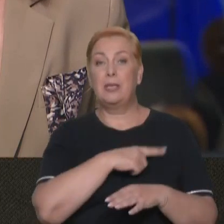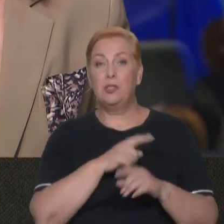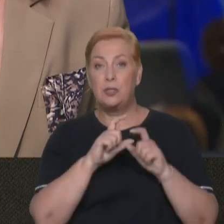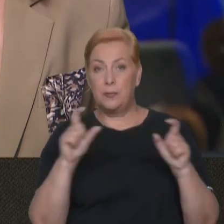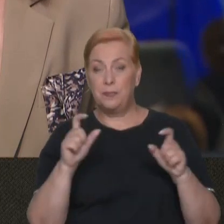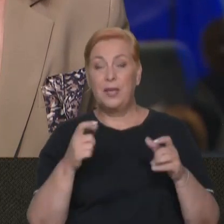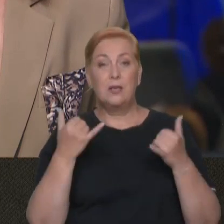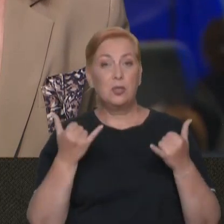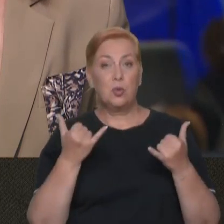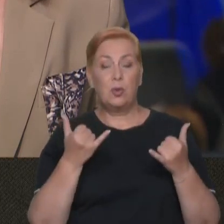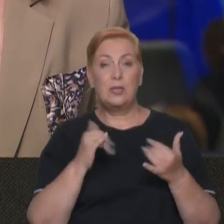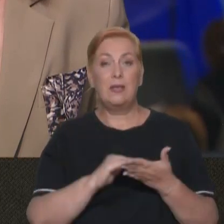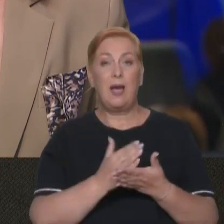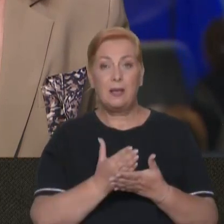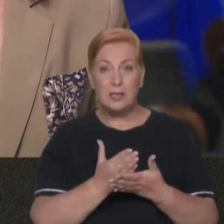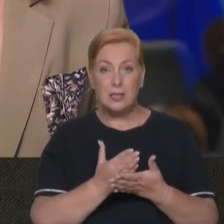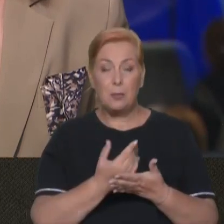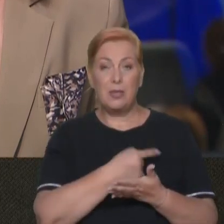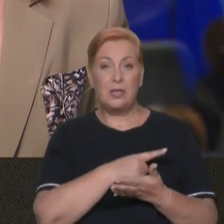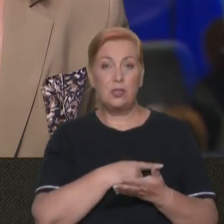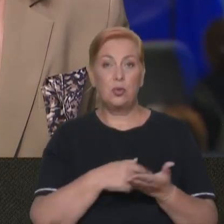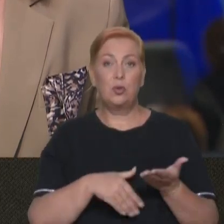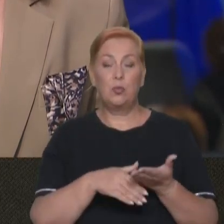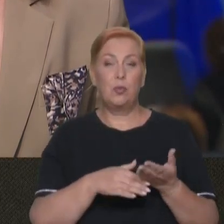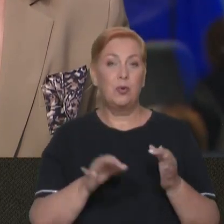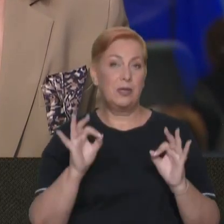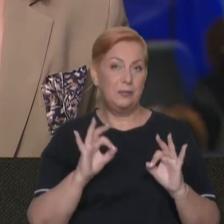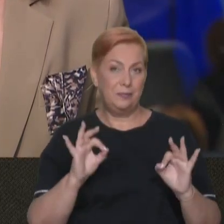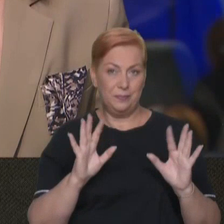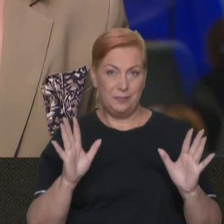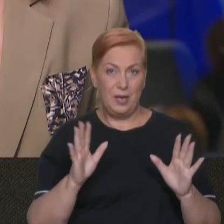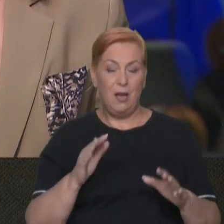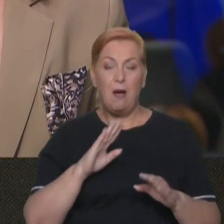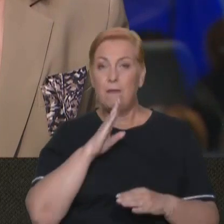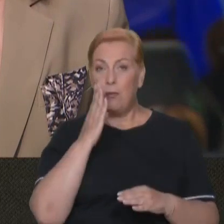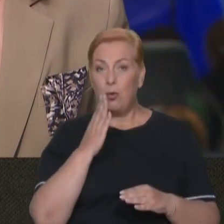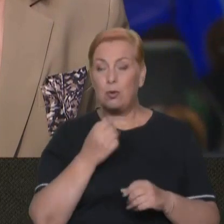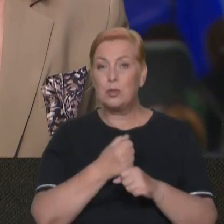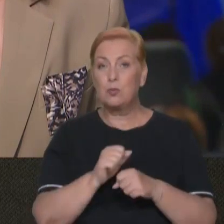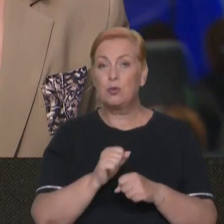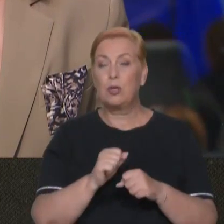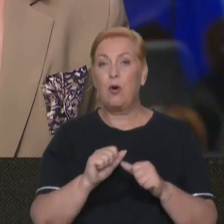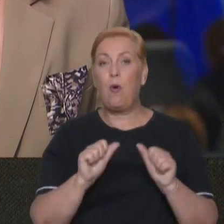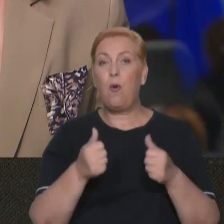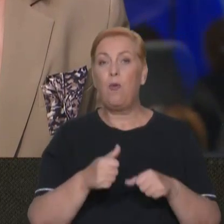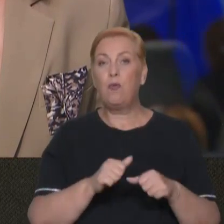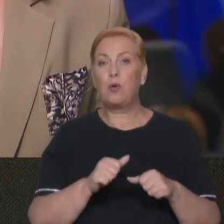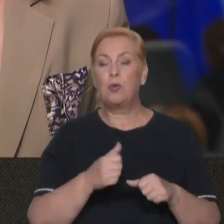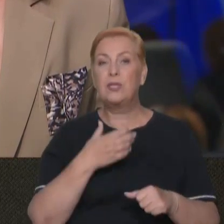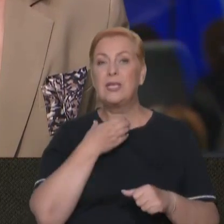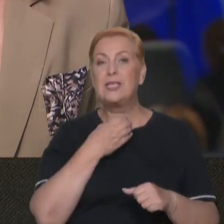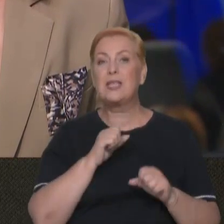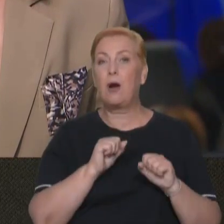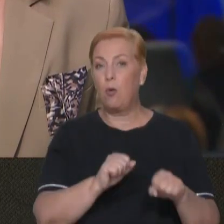якісної медичної допомоги тимчасової окупації не існує ворог змушує наших людей оформлювати страховку але страховка діє